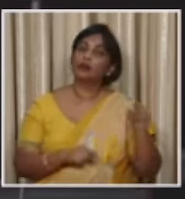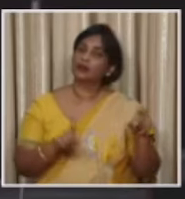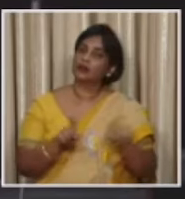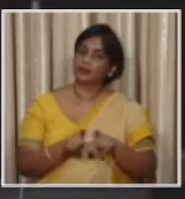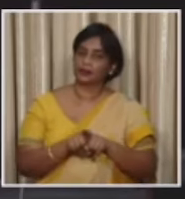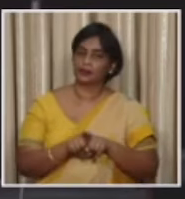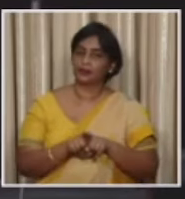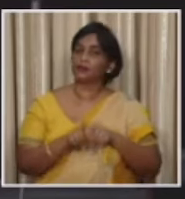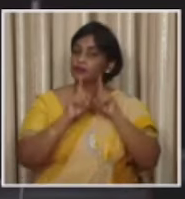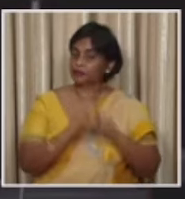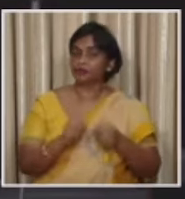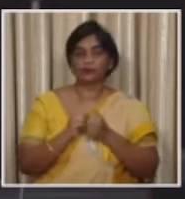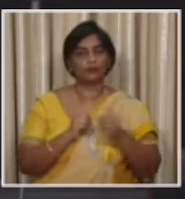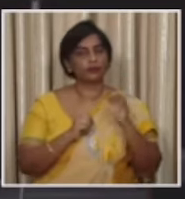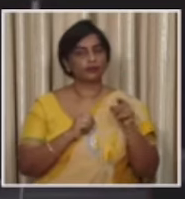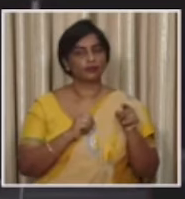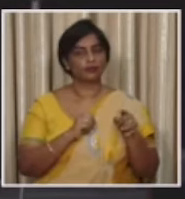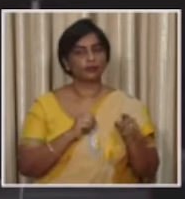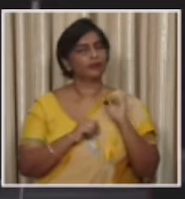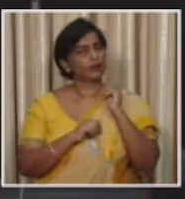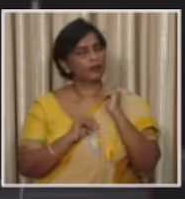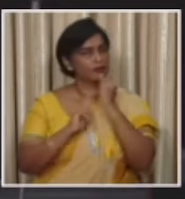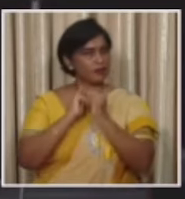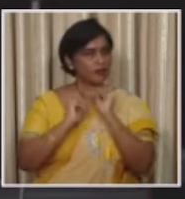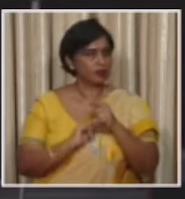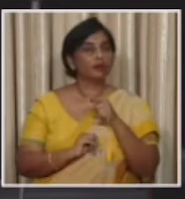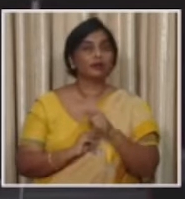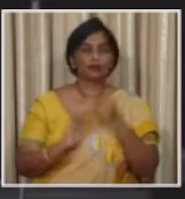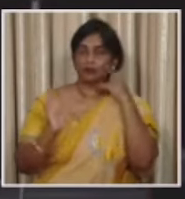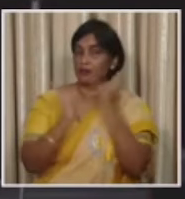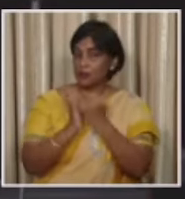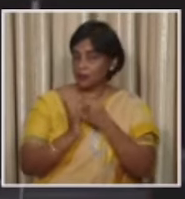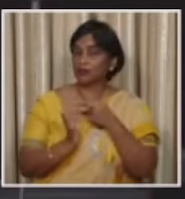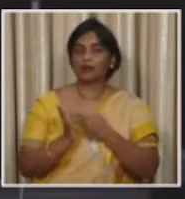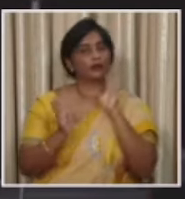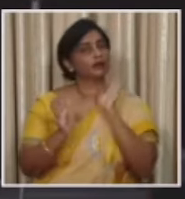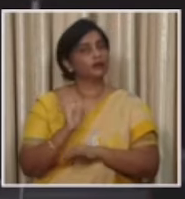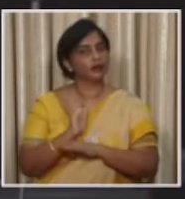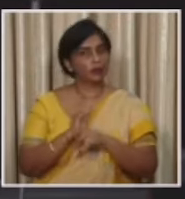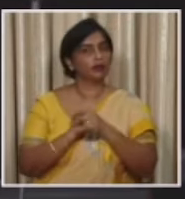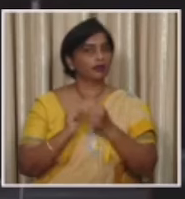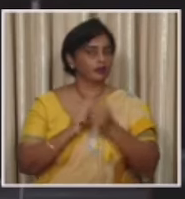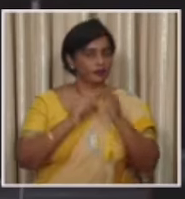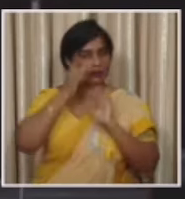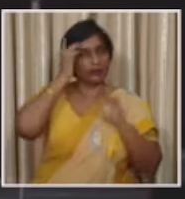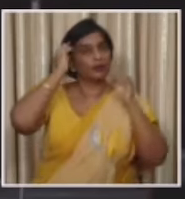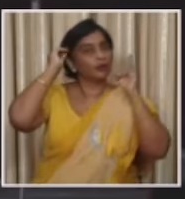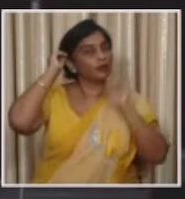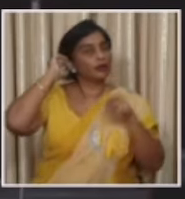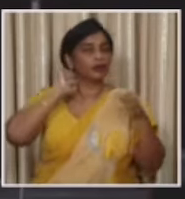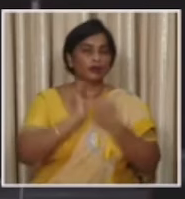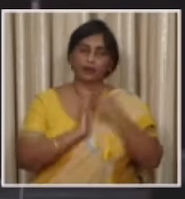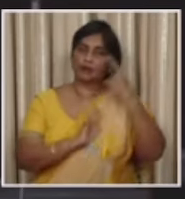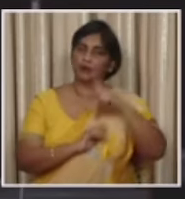සමගම ඒ ඇති වෙලා තියෙන යම්කිසි චෝදනාවක් තියෙනවා නම් ඒ චෝදනාව ඉවත් වෙන්න කටයුතු කරාවි. ඒ වගේම කරු